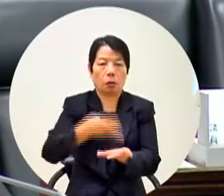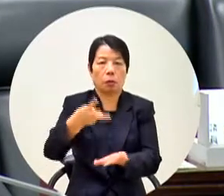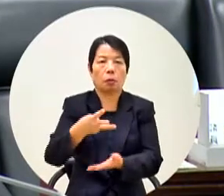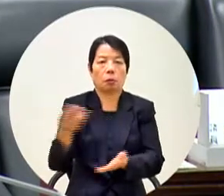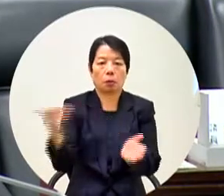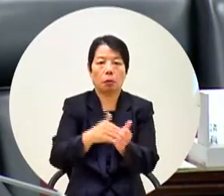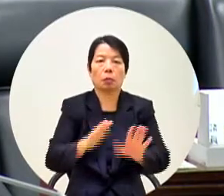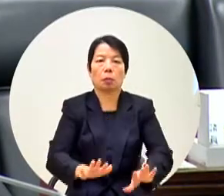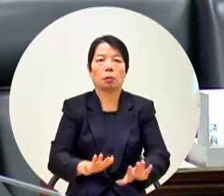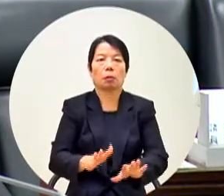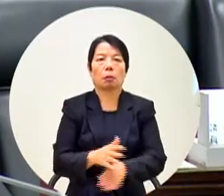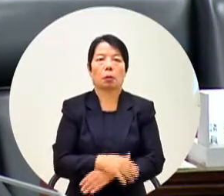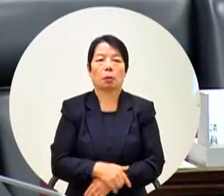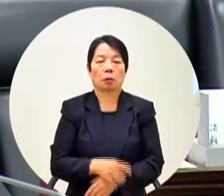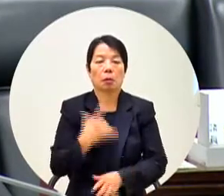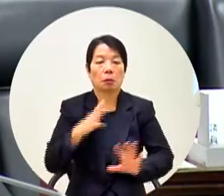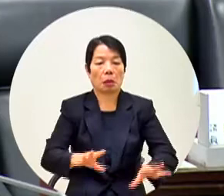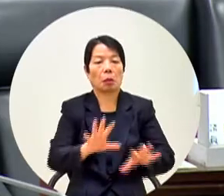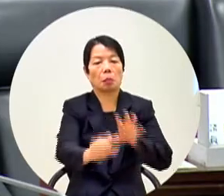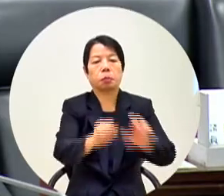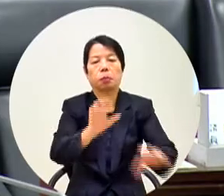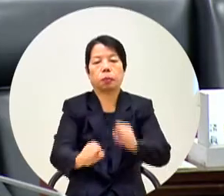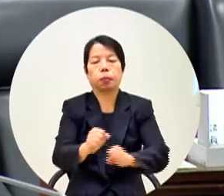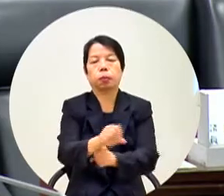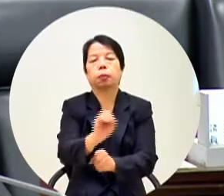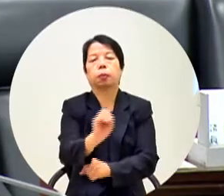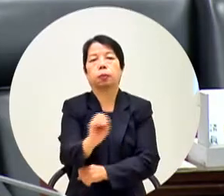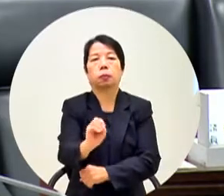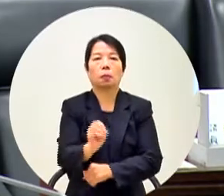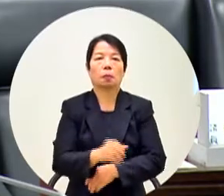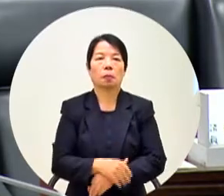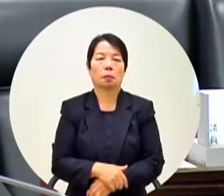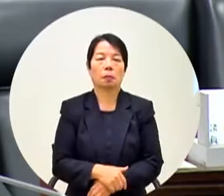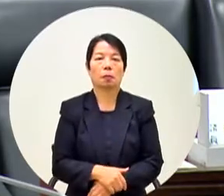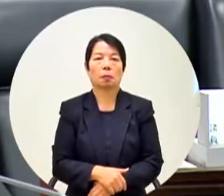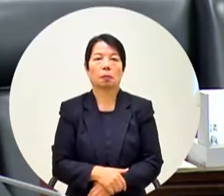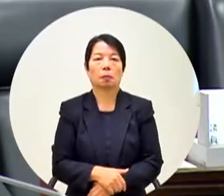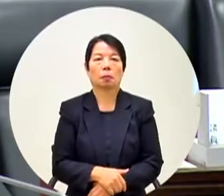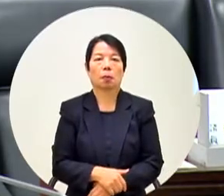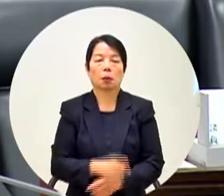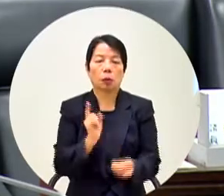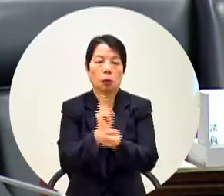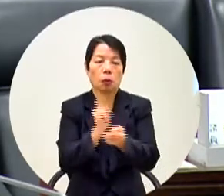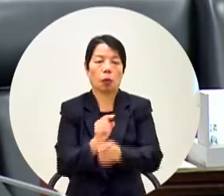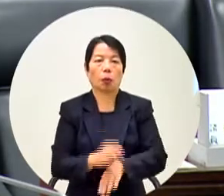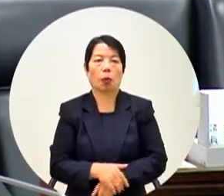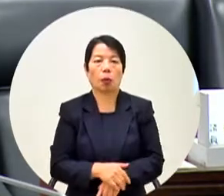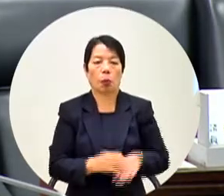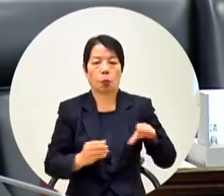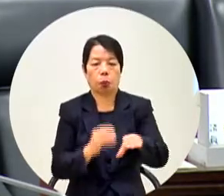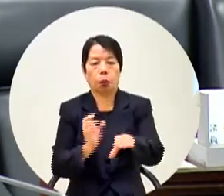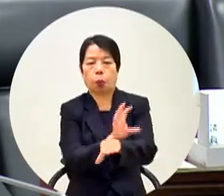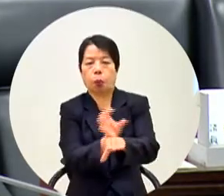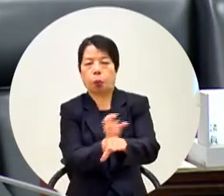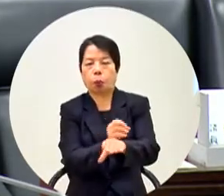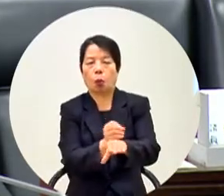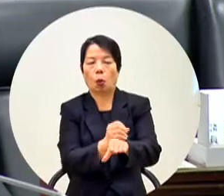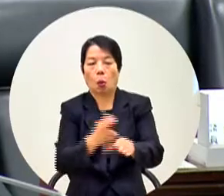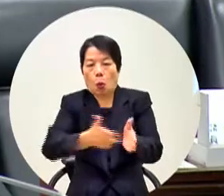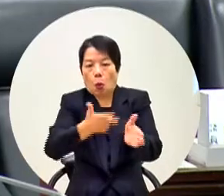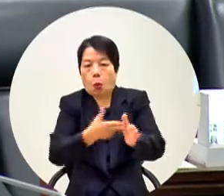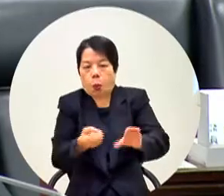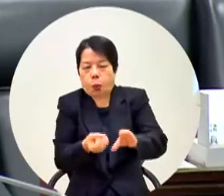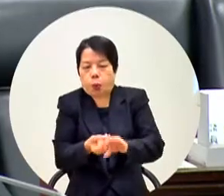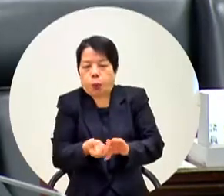有抓到任何凶手。过来，坐仔车昨昏毛民众讲，看到坐仔车咧偷